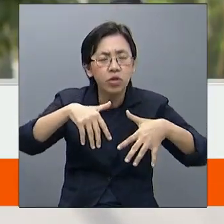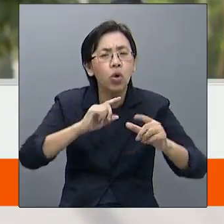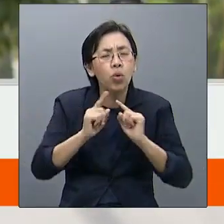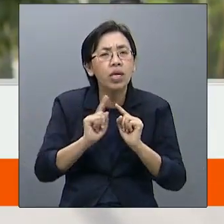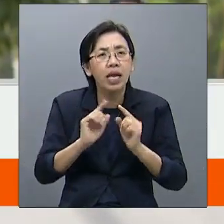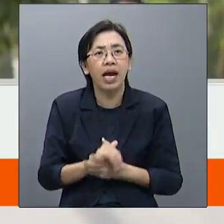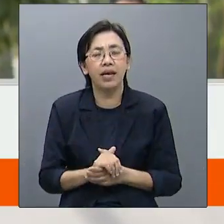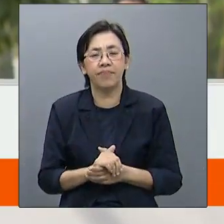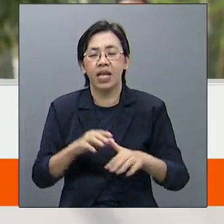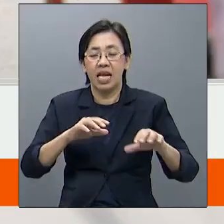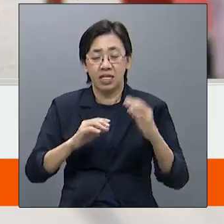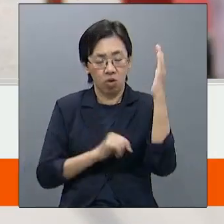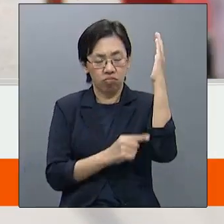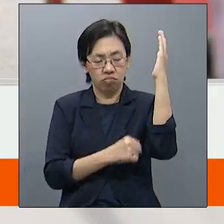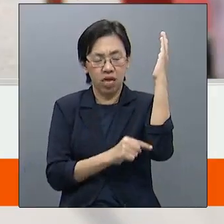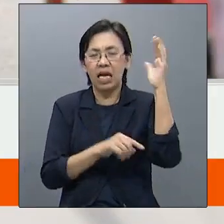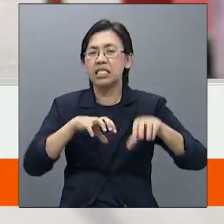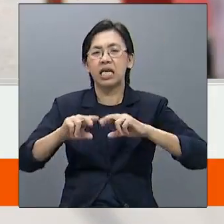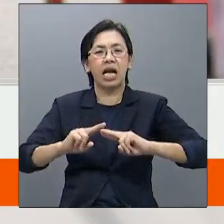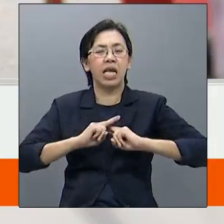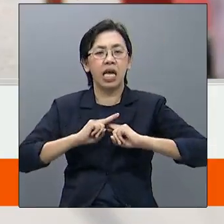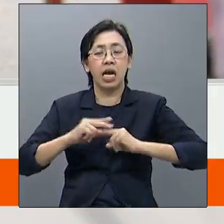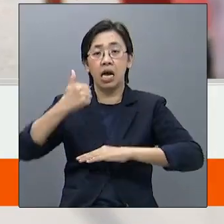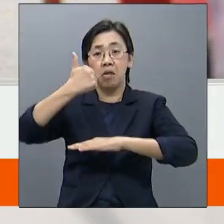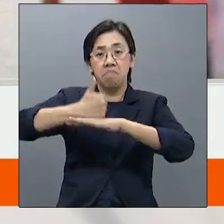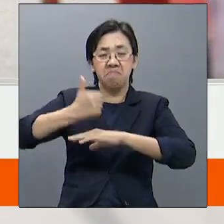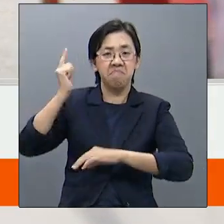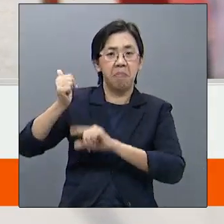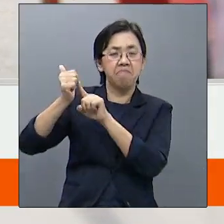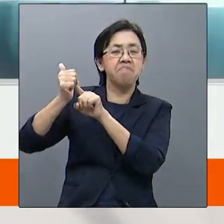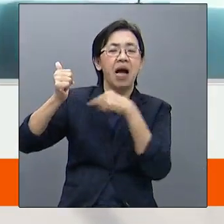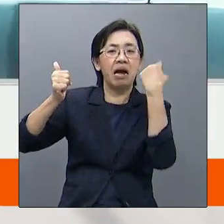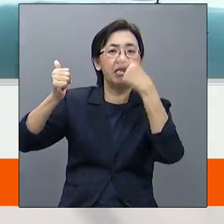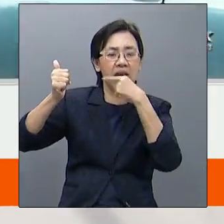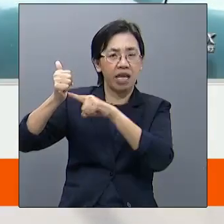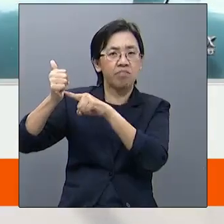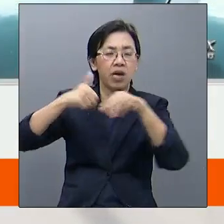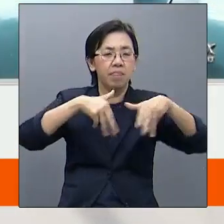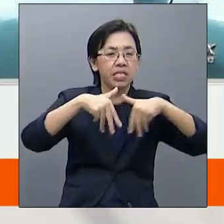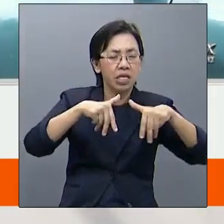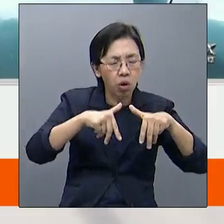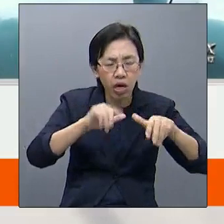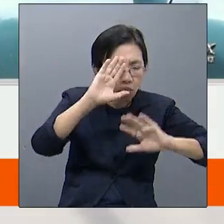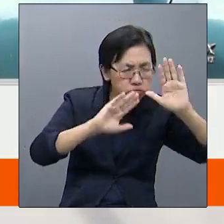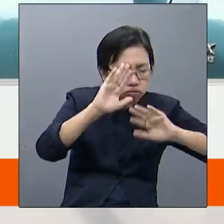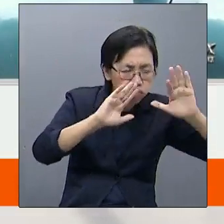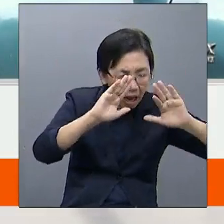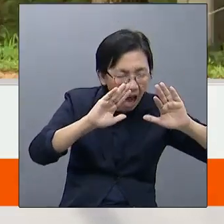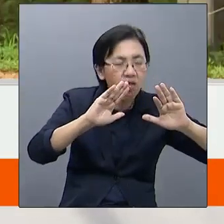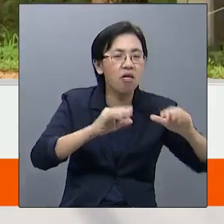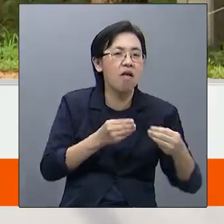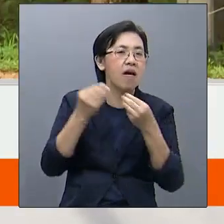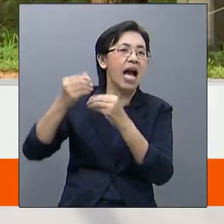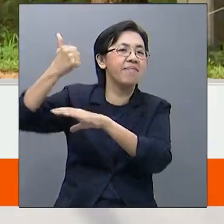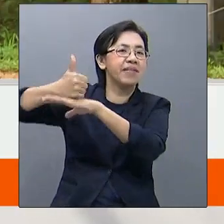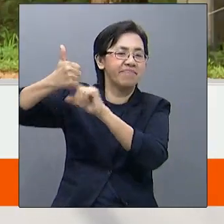คือจัหดจัการตัวเองก็คืออำนาจสูงสุด คนที่จะมตแ่งสูงสุดต้องมาจากประชาชนก็พยายามเรีก